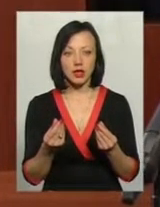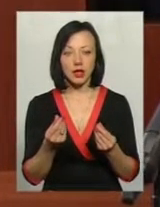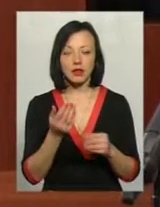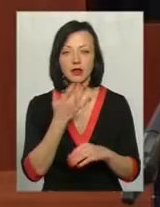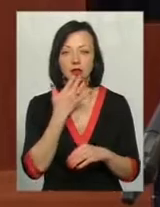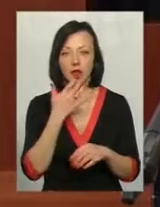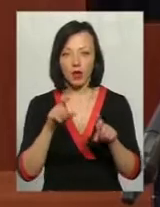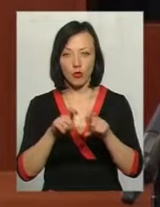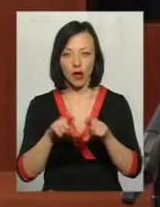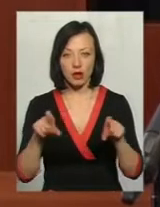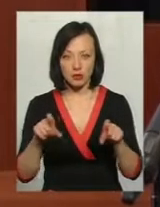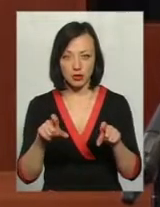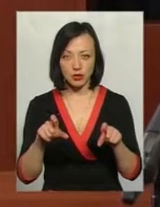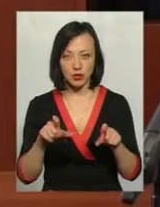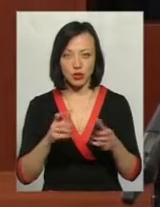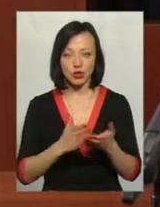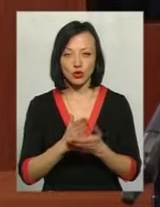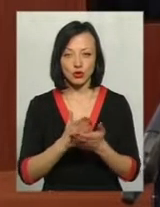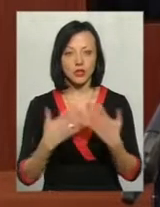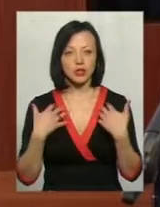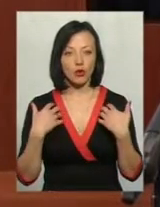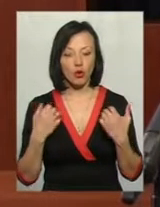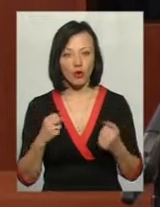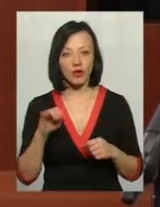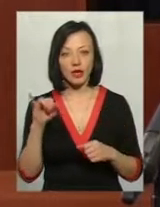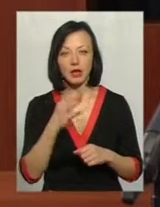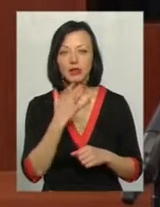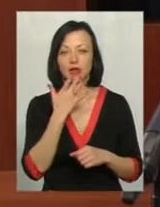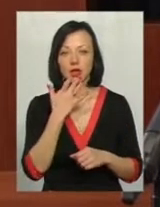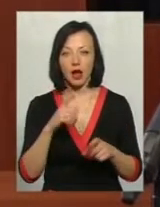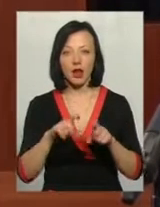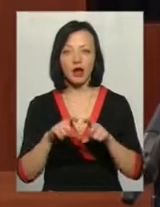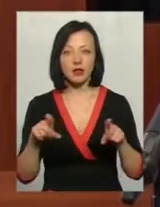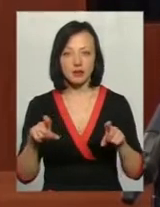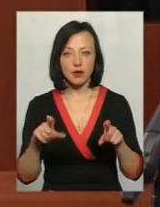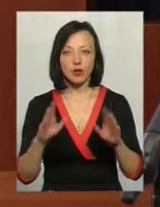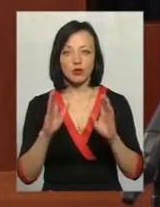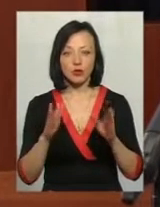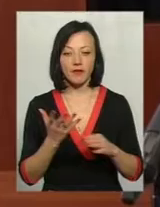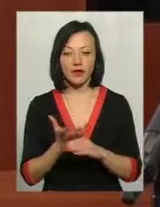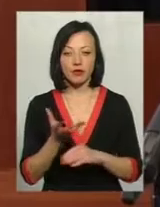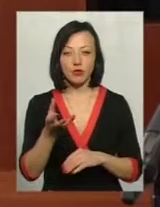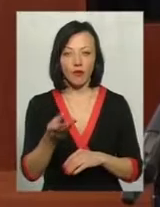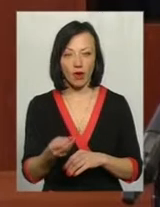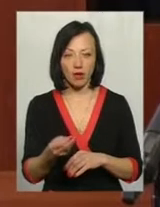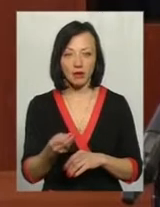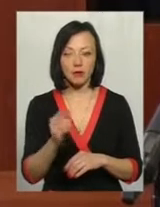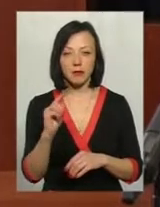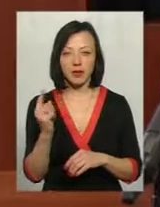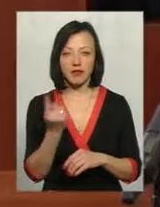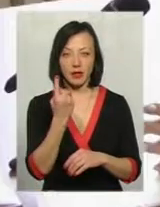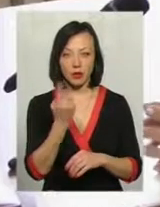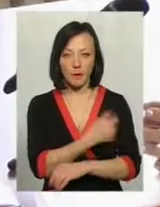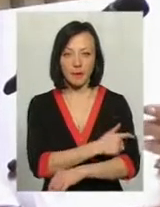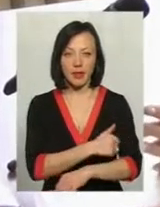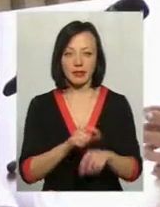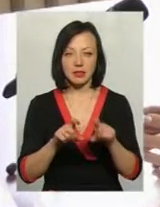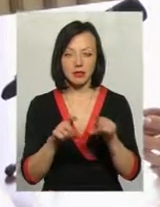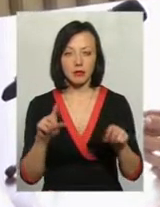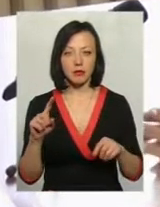Національному агентству служби здоров'я, і Національне агентство буде фінансувати первинну медицину. Це